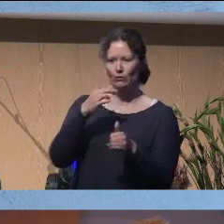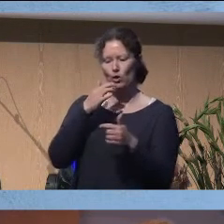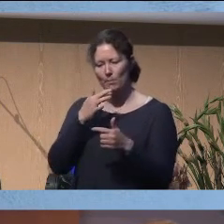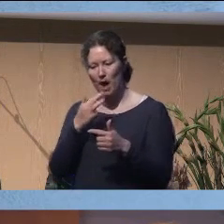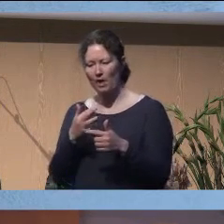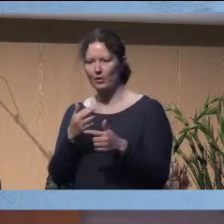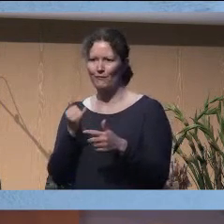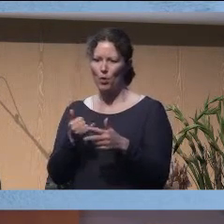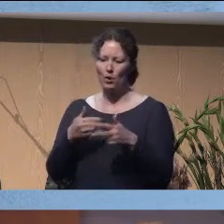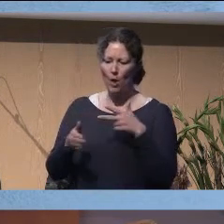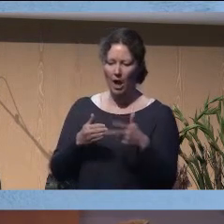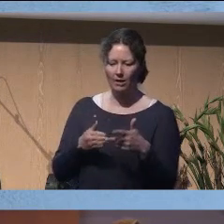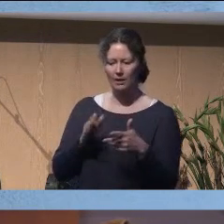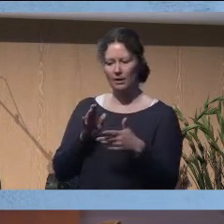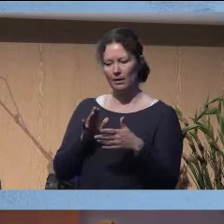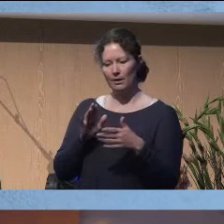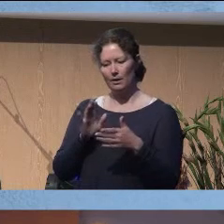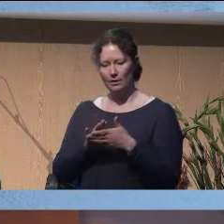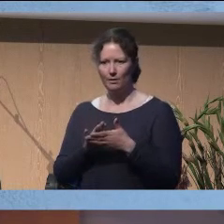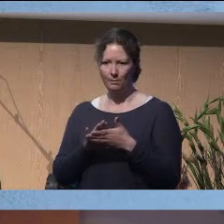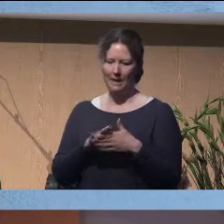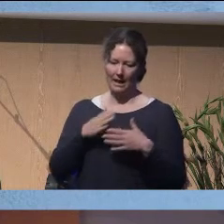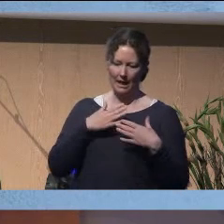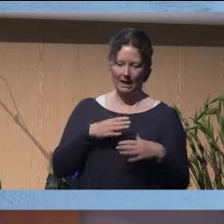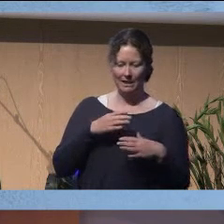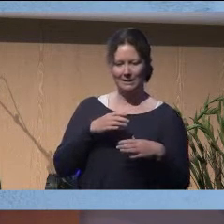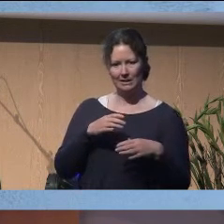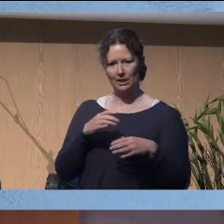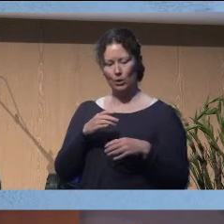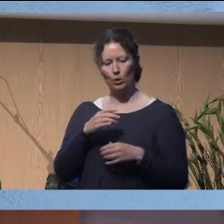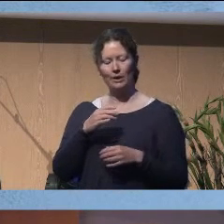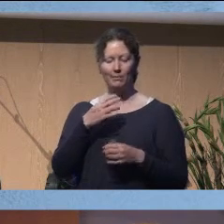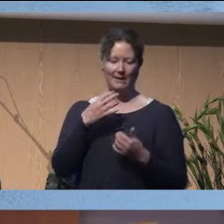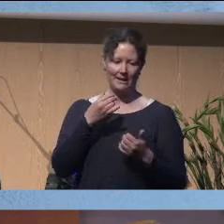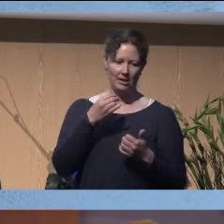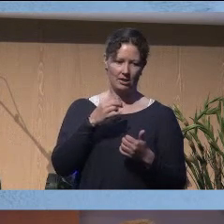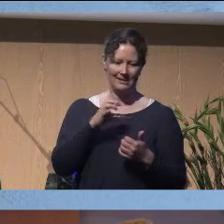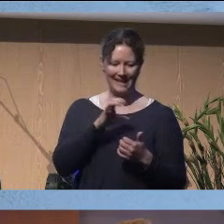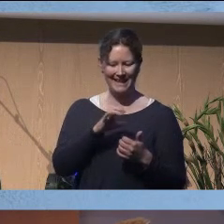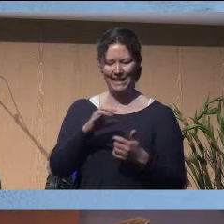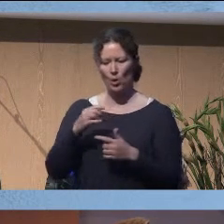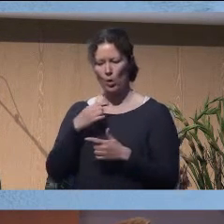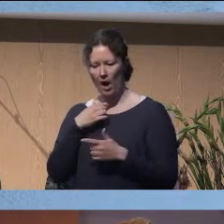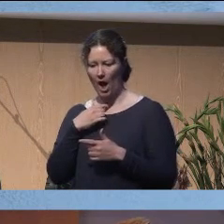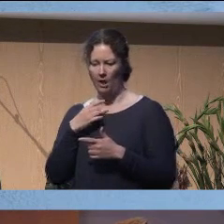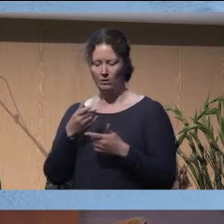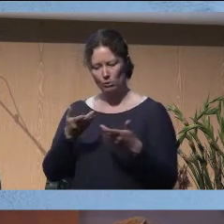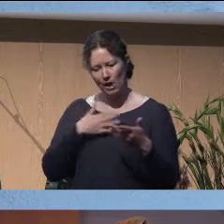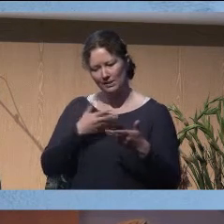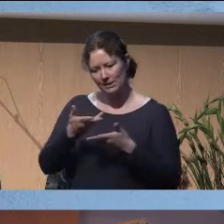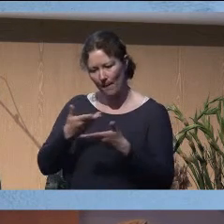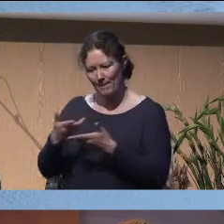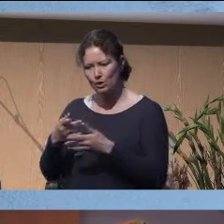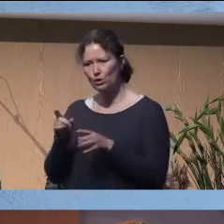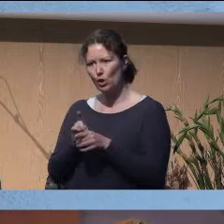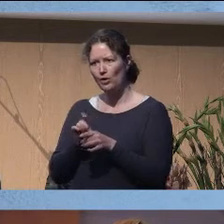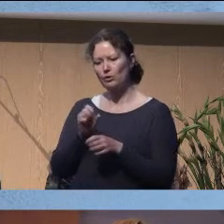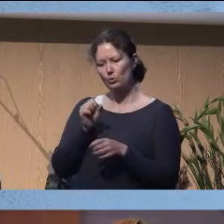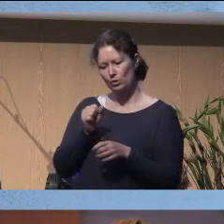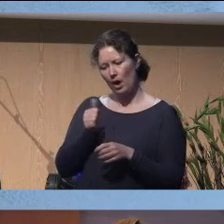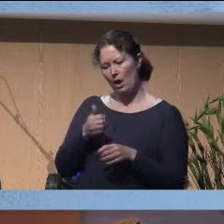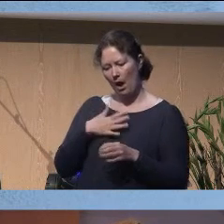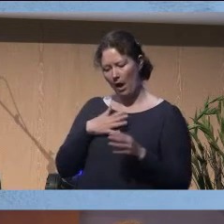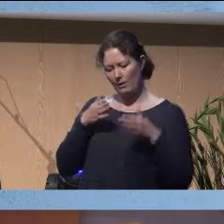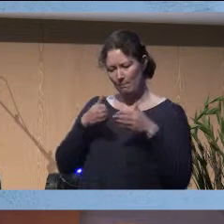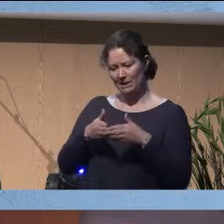handler sammen med Else og Jens og Serina og Carl for å holde dette